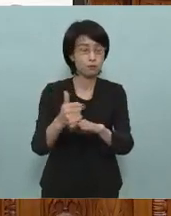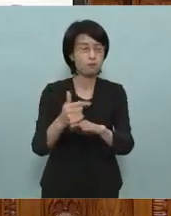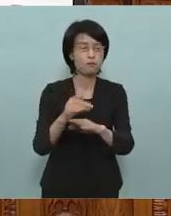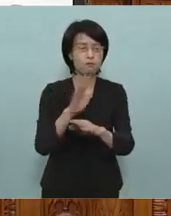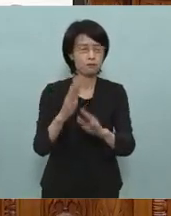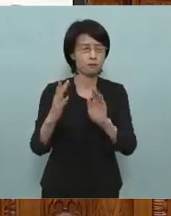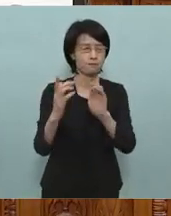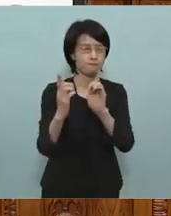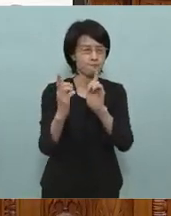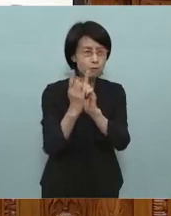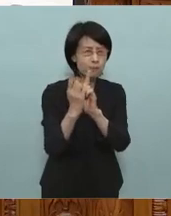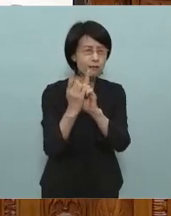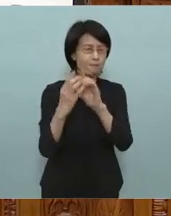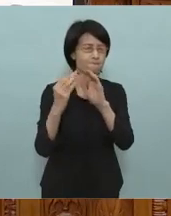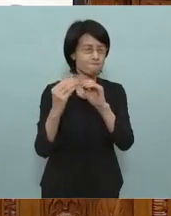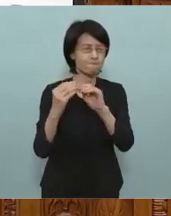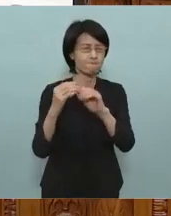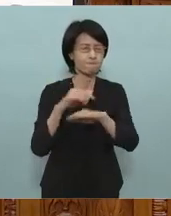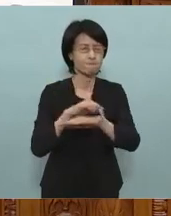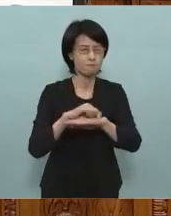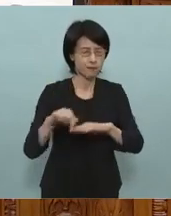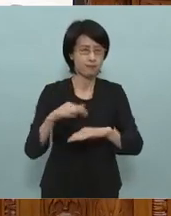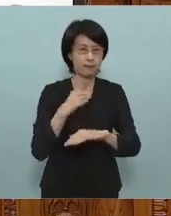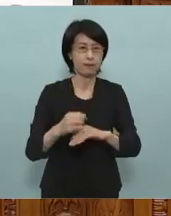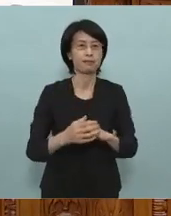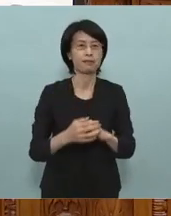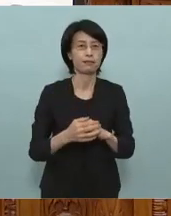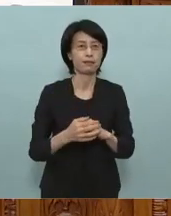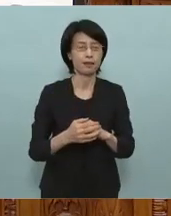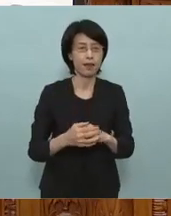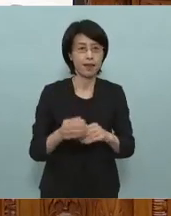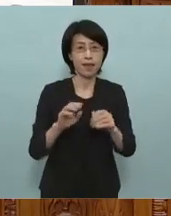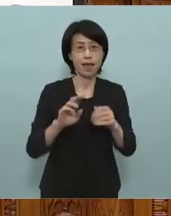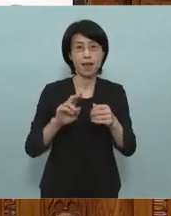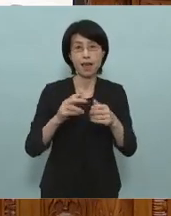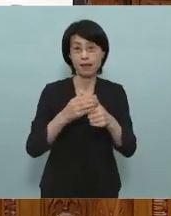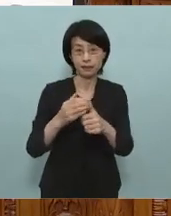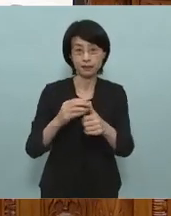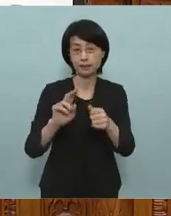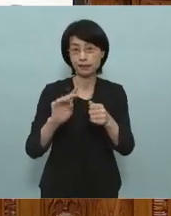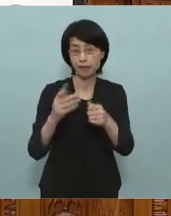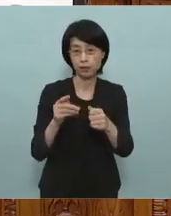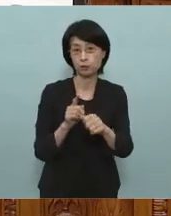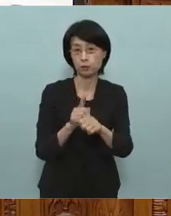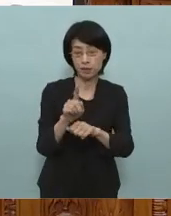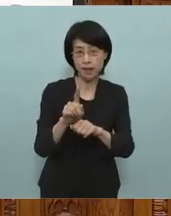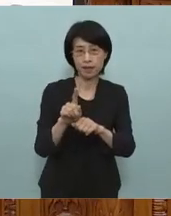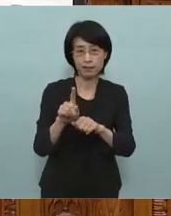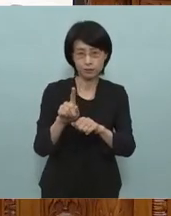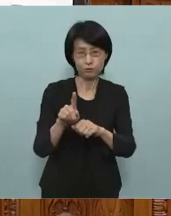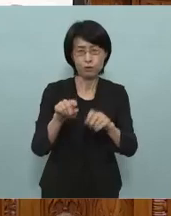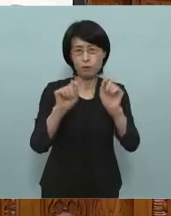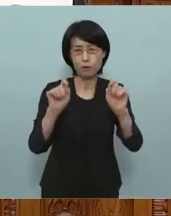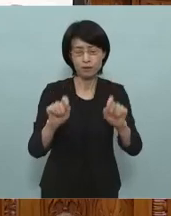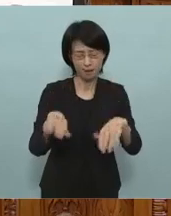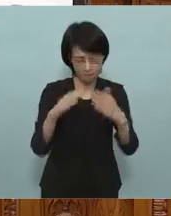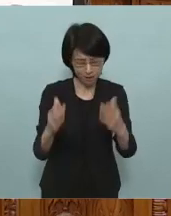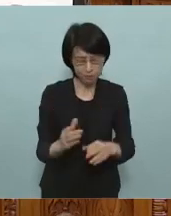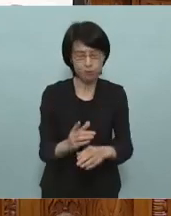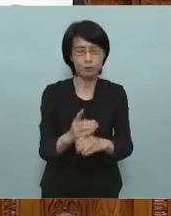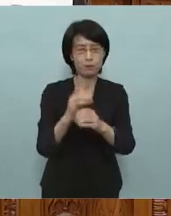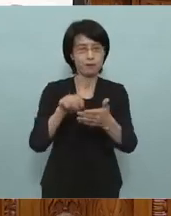日朝平壌宣言に基づき拉致核ミサイルといった所見を包括的に解決